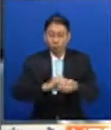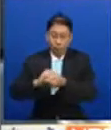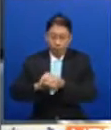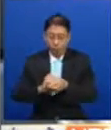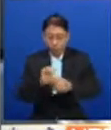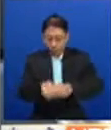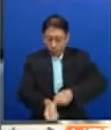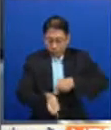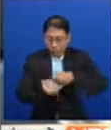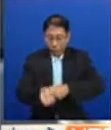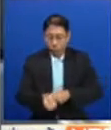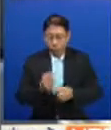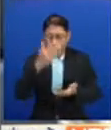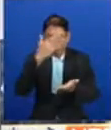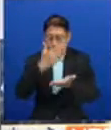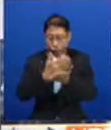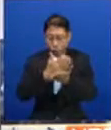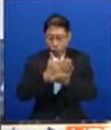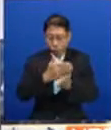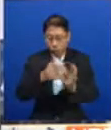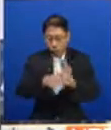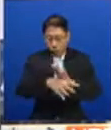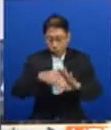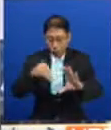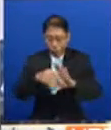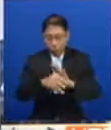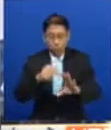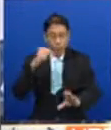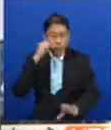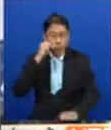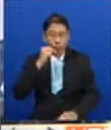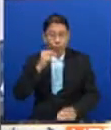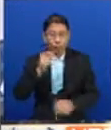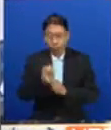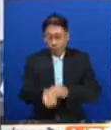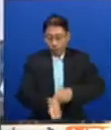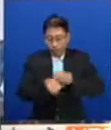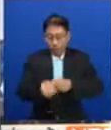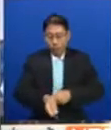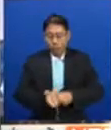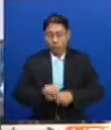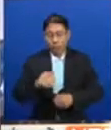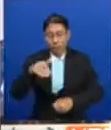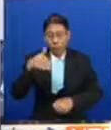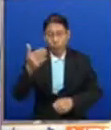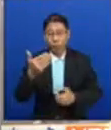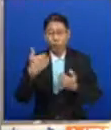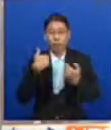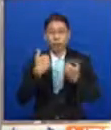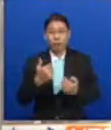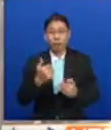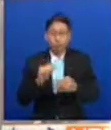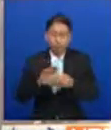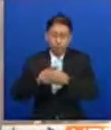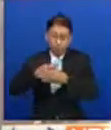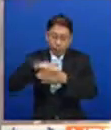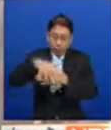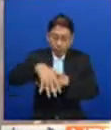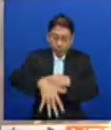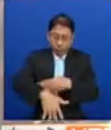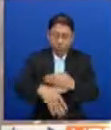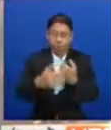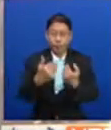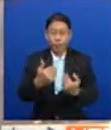ตรกรค่ะงดการสูบน้ำเข้าพื้นที่การเกษตรค่ะโดยปริมาณน้ำจากเขื่อนพระราม6นะคะ